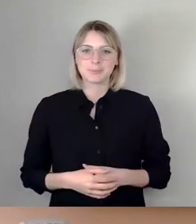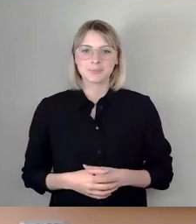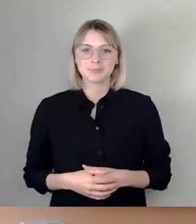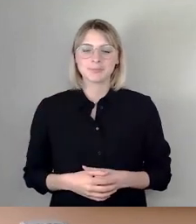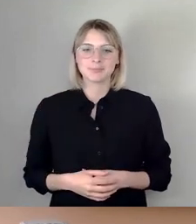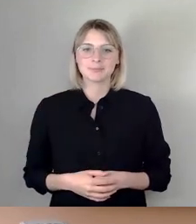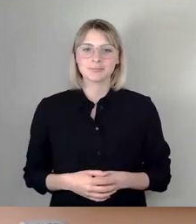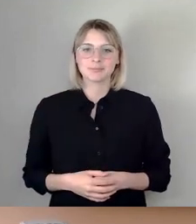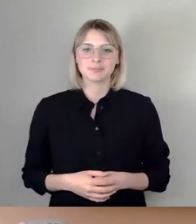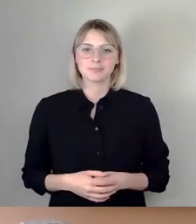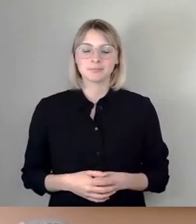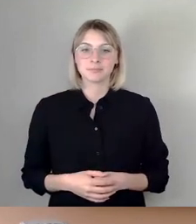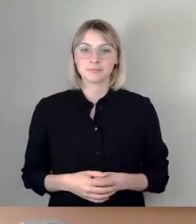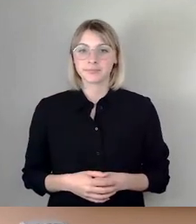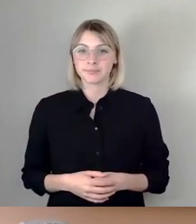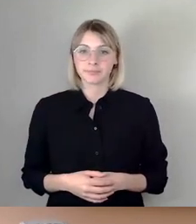Wahrscheinlich.